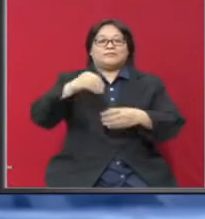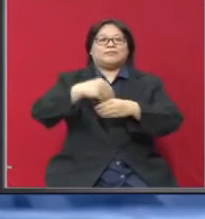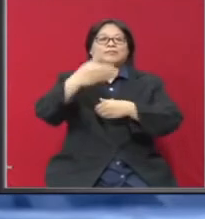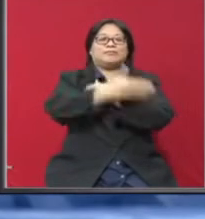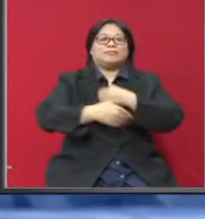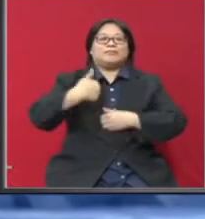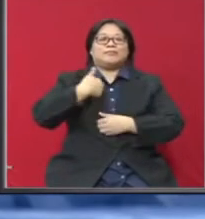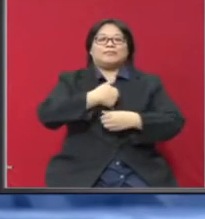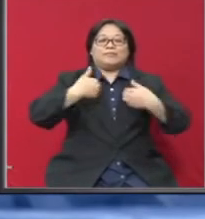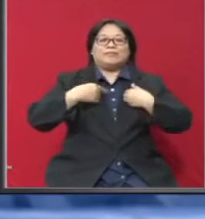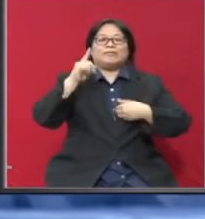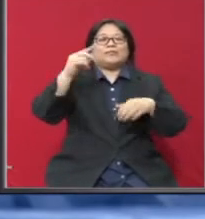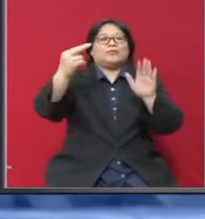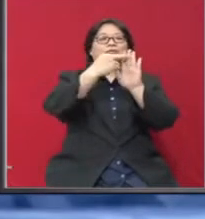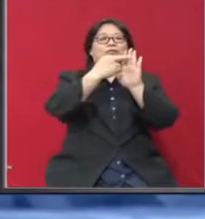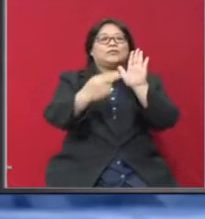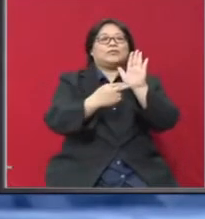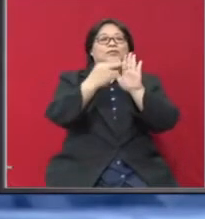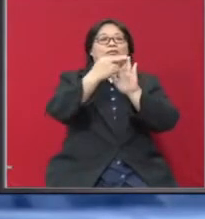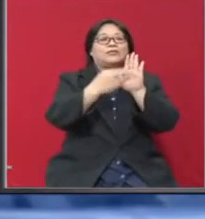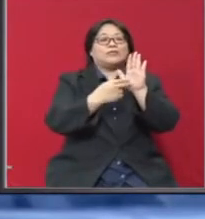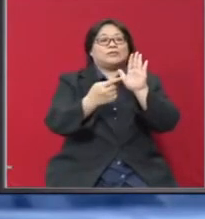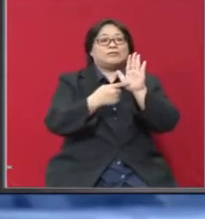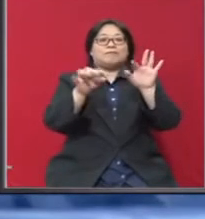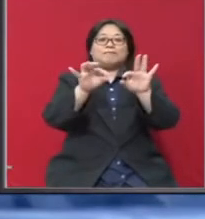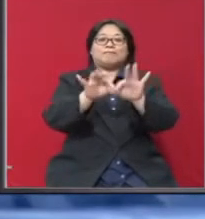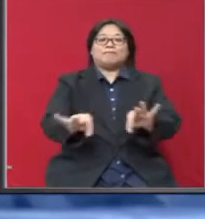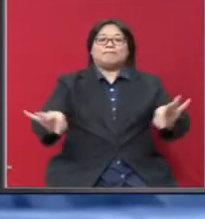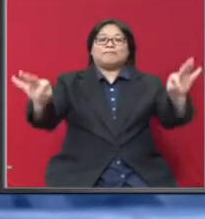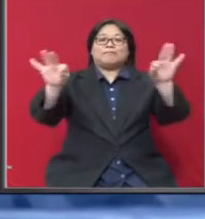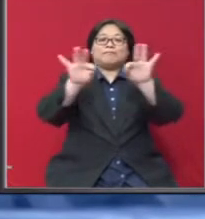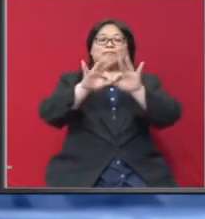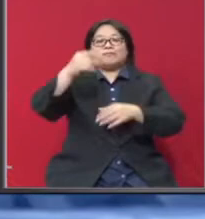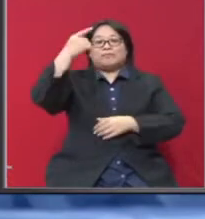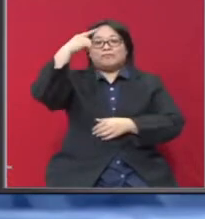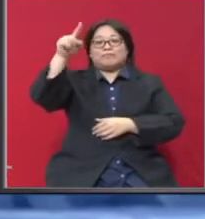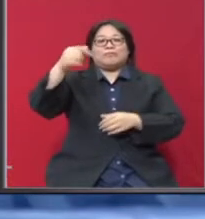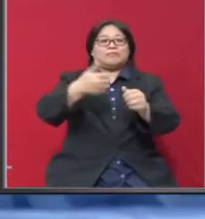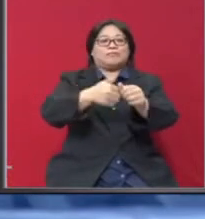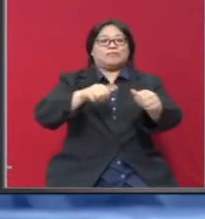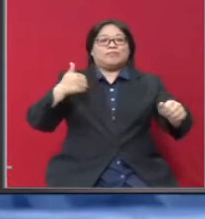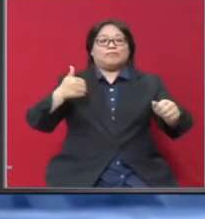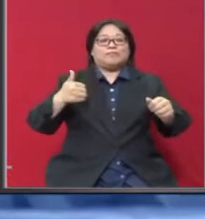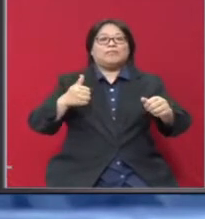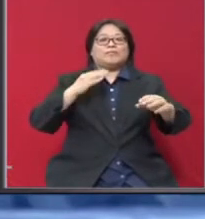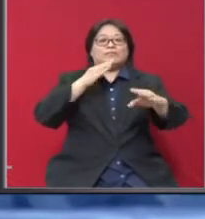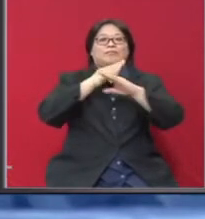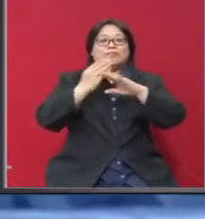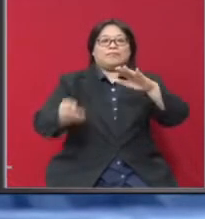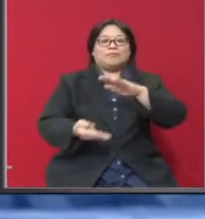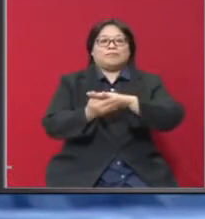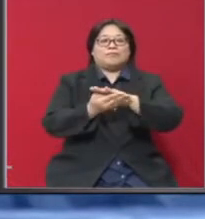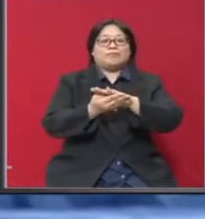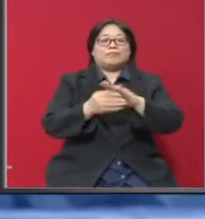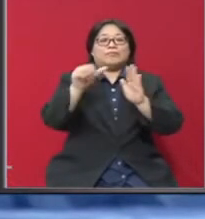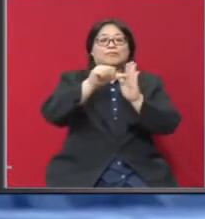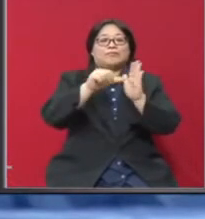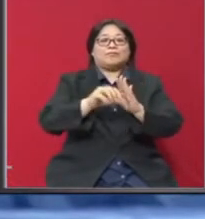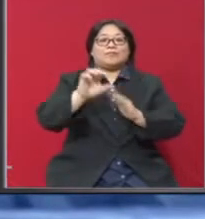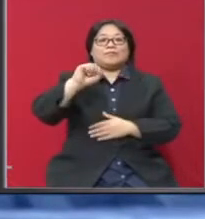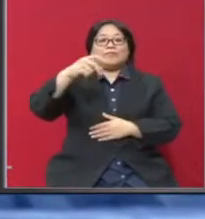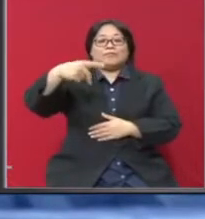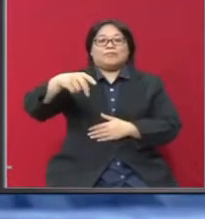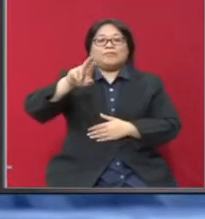negara kita ada satu undang-undang yang utama untuk pencegahan rasuah yaitu akta suruhanjaya